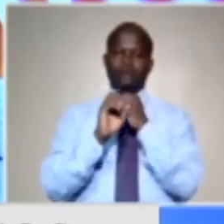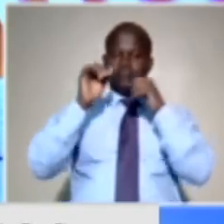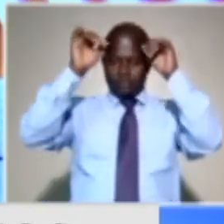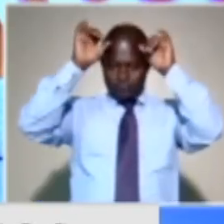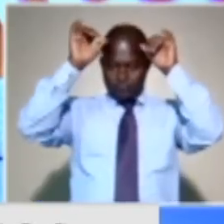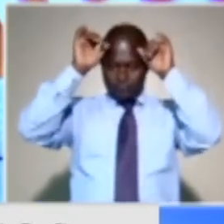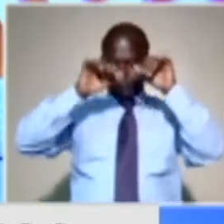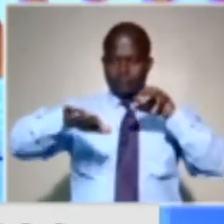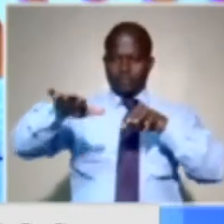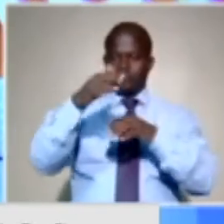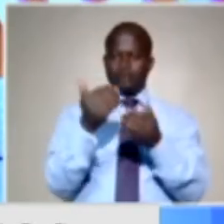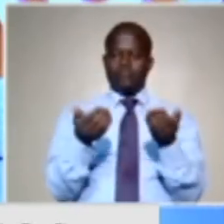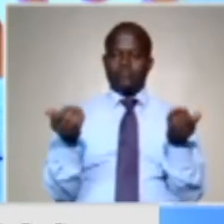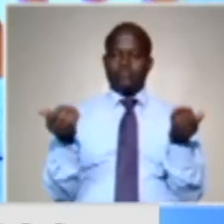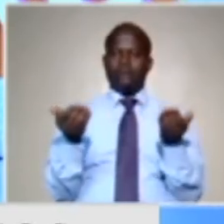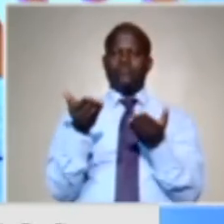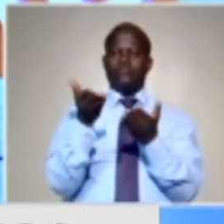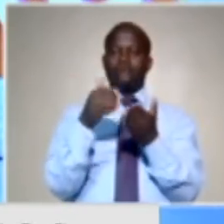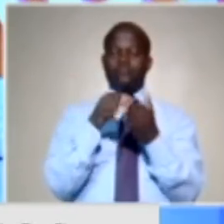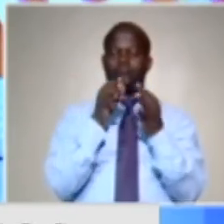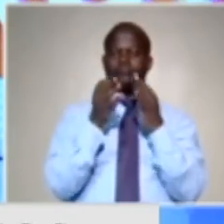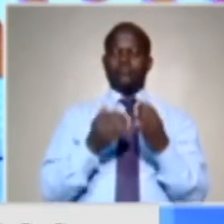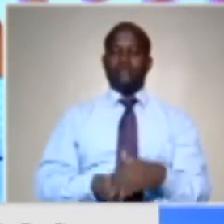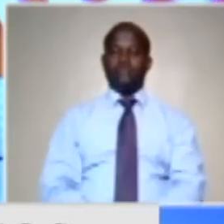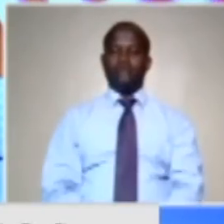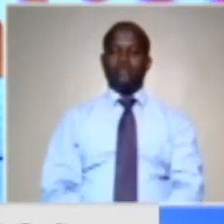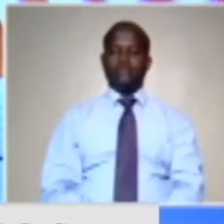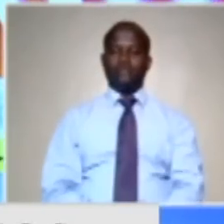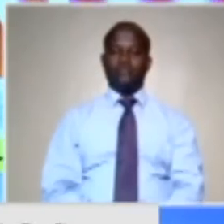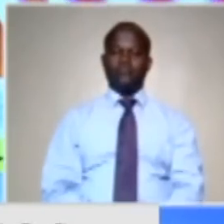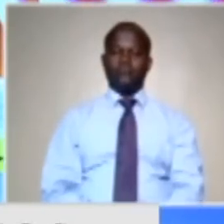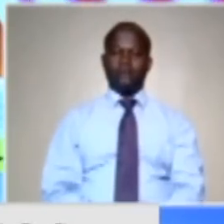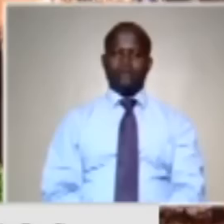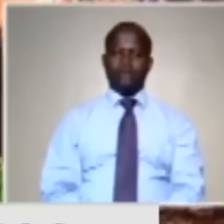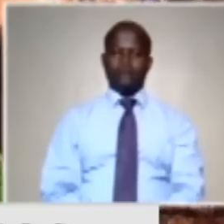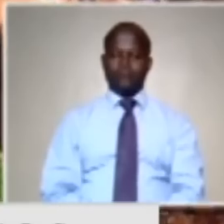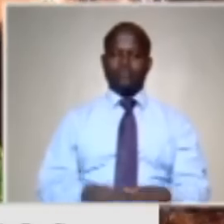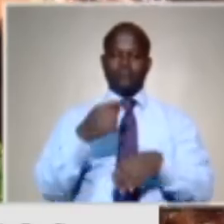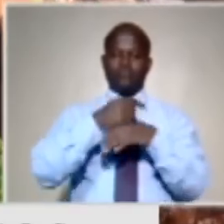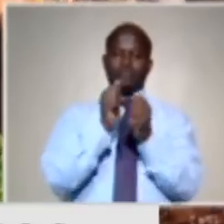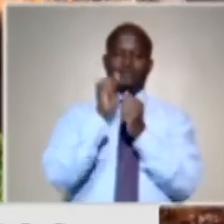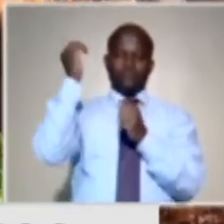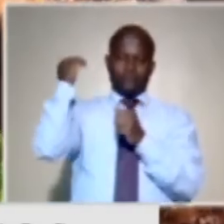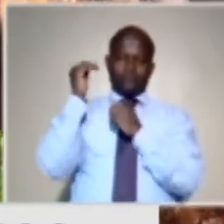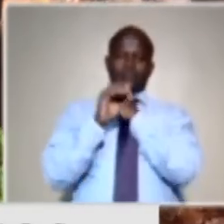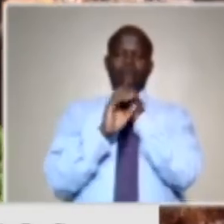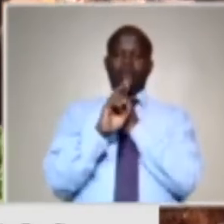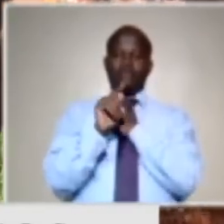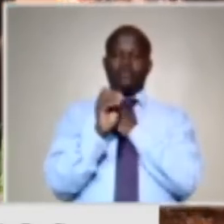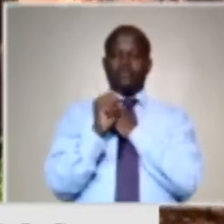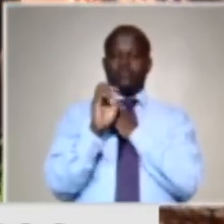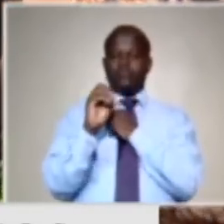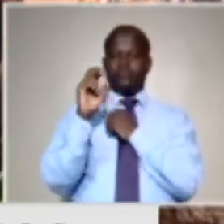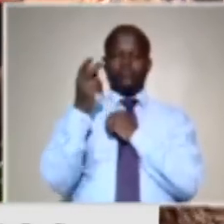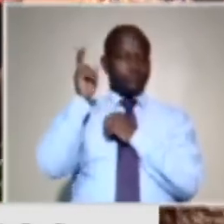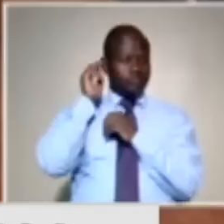Nyagatare, ari naho aba bana baherereye. Maurice Ndayambaje. mu minsi 10 ishize mu kagari ka Rukomo ya kabiri